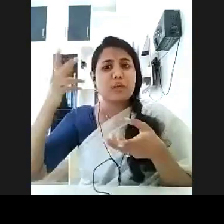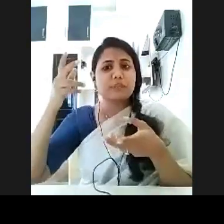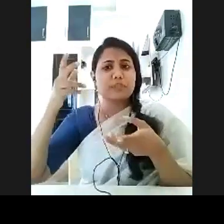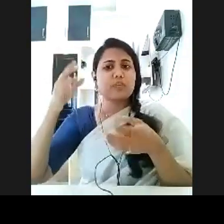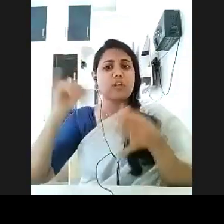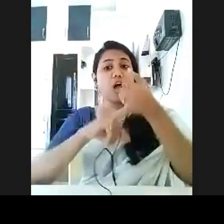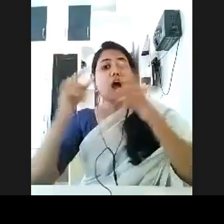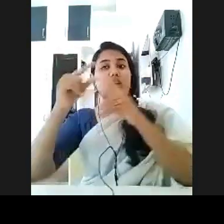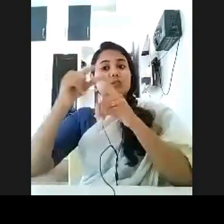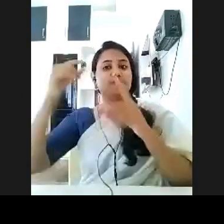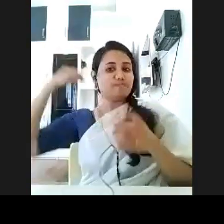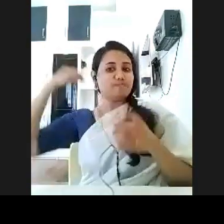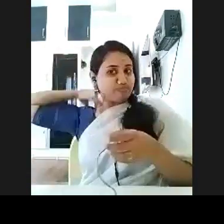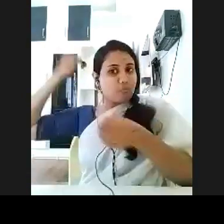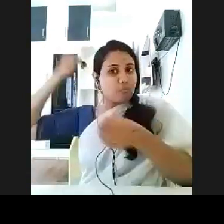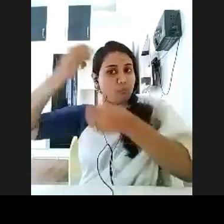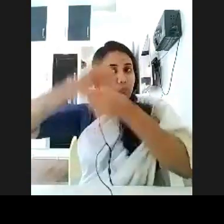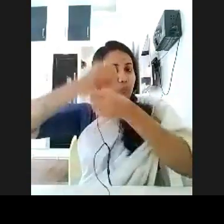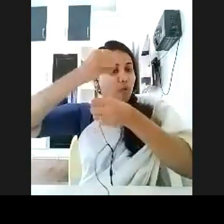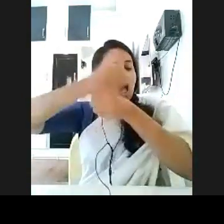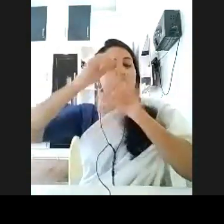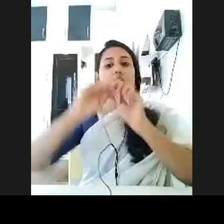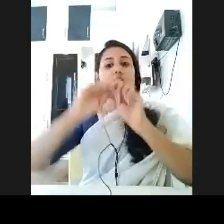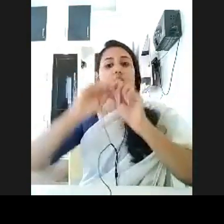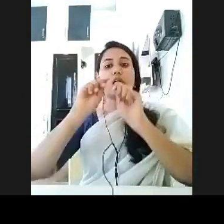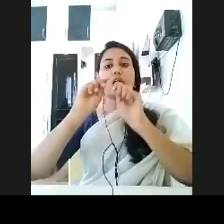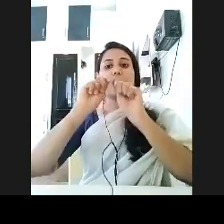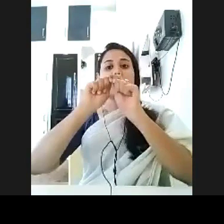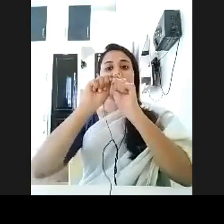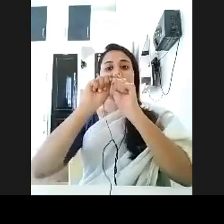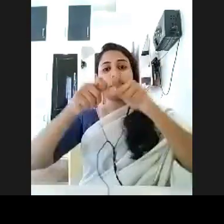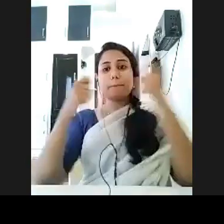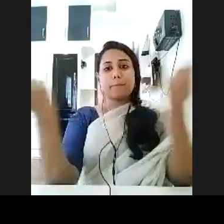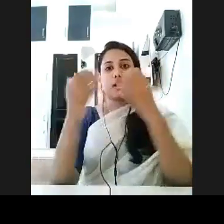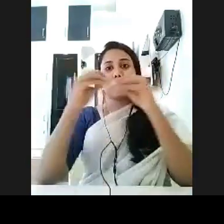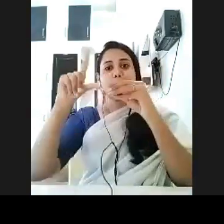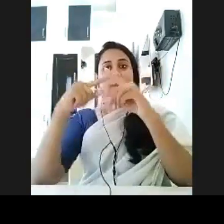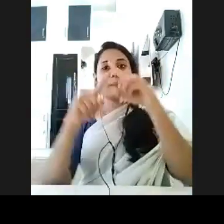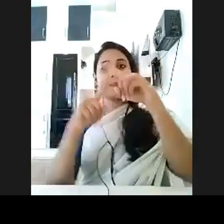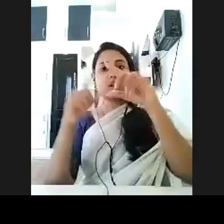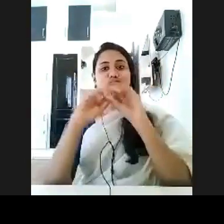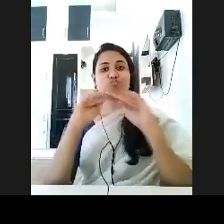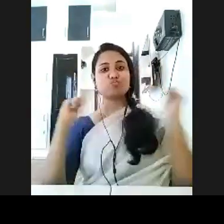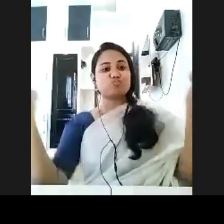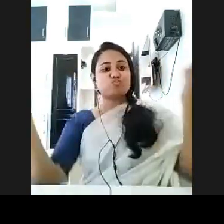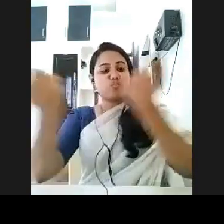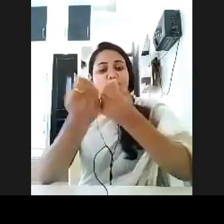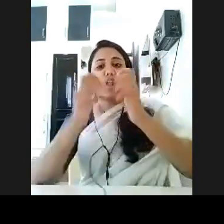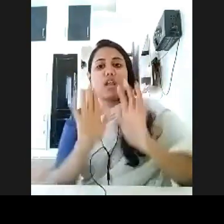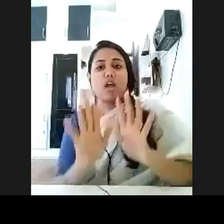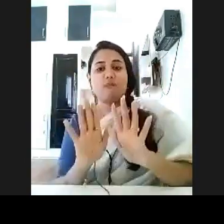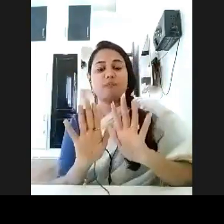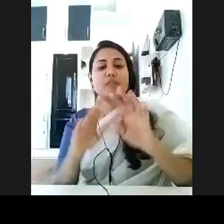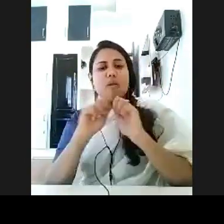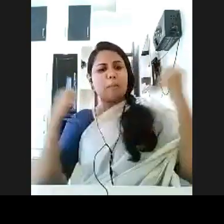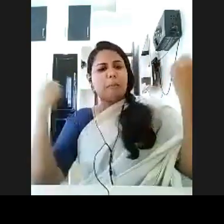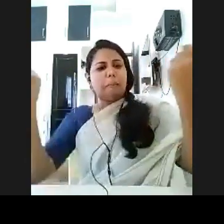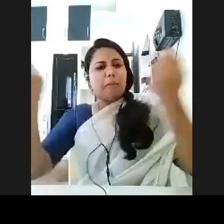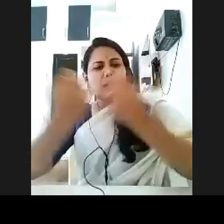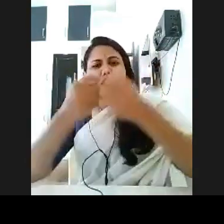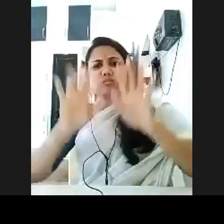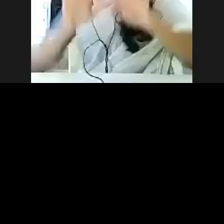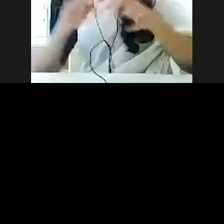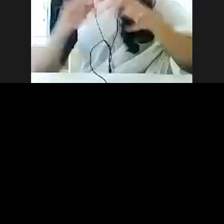സ്പൈനിലൂടെ ബെൽറ്റാണ് ഇടാറുള്ളത്. സോ ദാറ്റ് ആ സ്കോളിയോസിസ് ഒന്ന് അറസ്റ്റ് ചെയ്യാൻ വേണ്ടിയിട്ടാണ് ബെൽറ്റ് ഇടാറുള്ളത്. ആൻഡ് സപ്പോസ് അത് ബെൽറ്റ് ഇട്ടിട്ടും ഇങ്ങനെ പ്രോഗ്രസ്